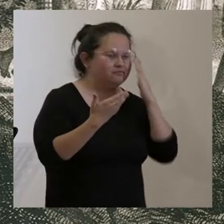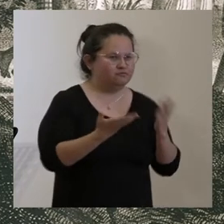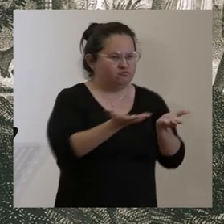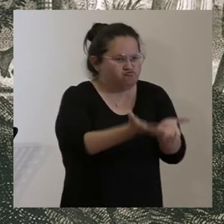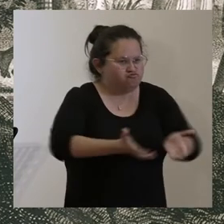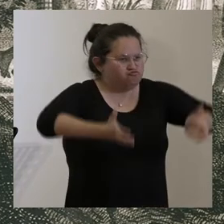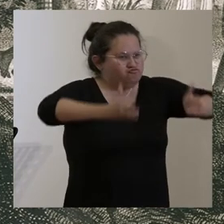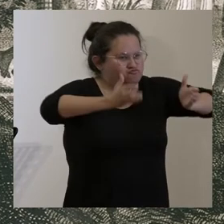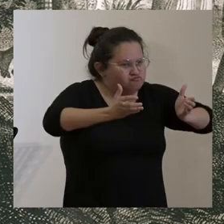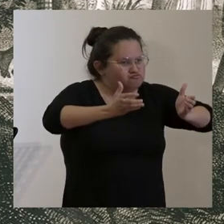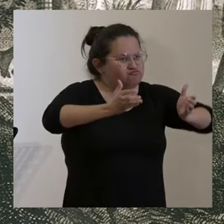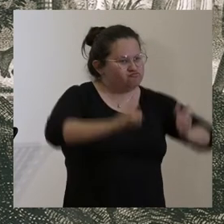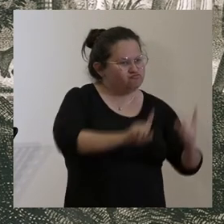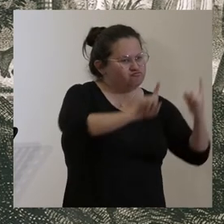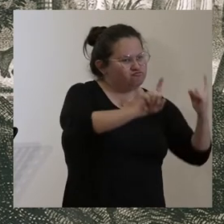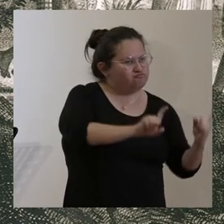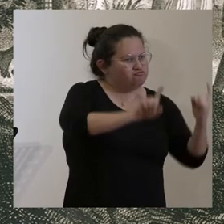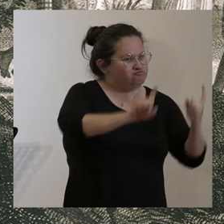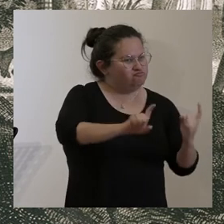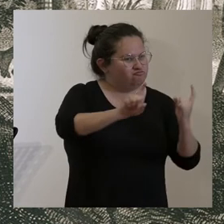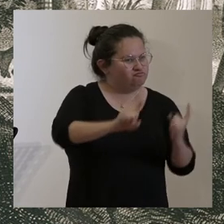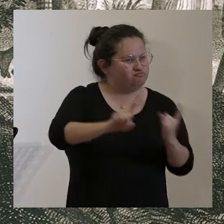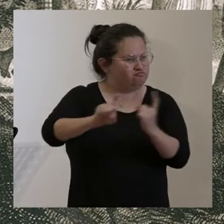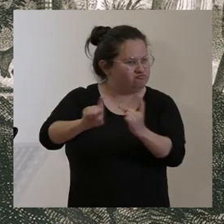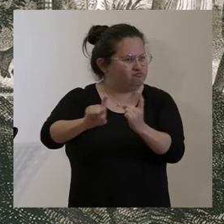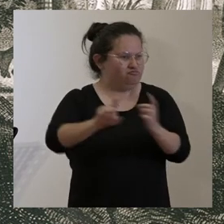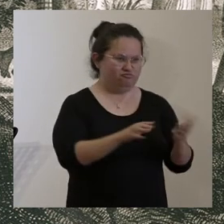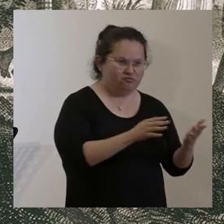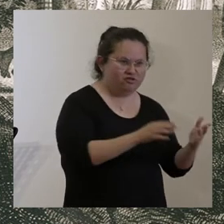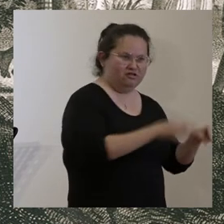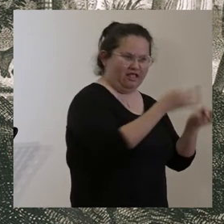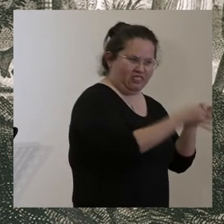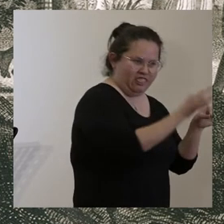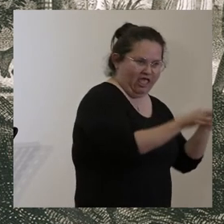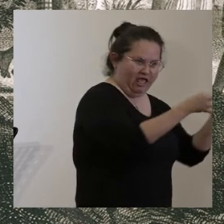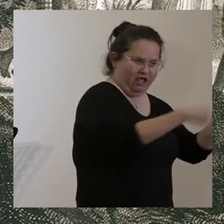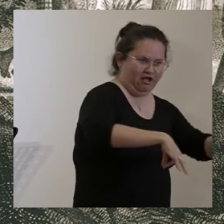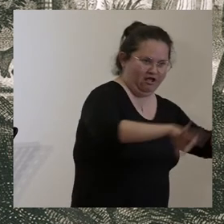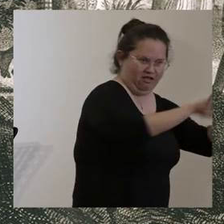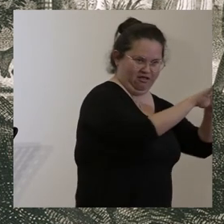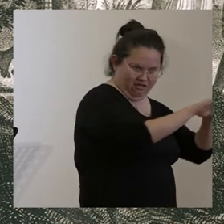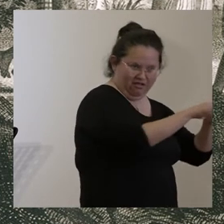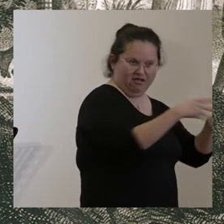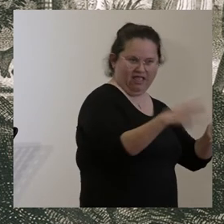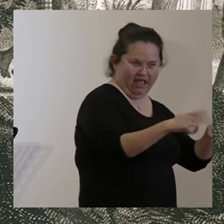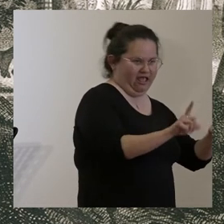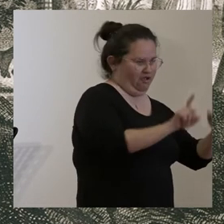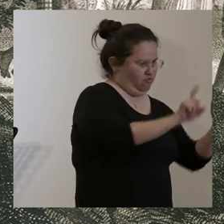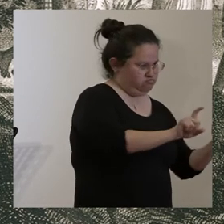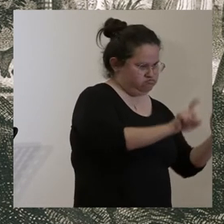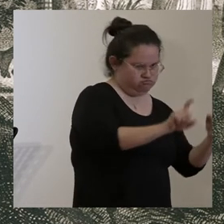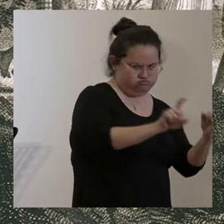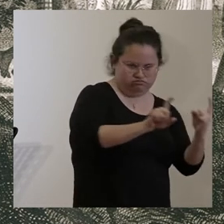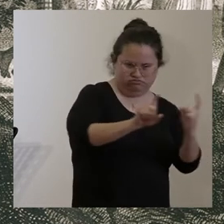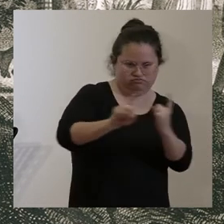commerce. Sa petite terre, c'est son domaine. C'est son domaine